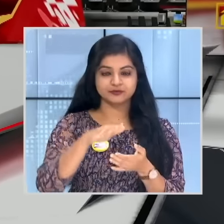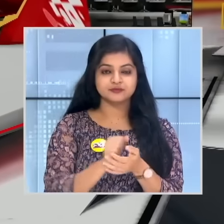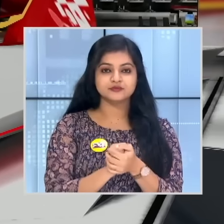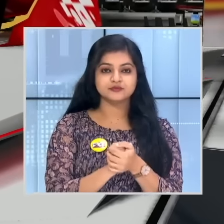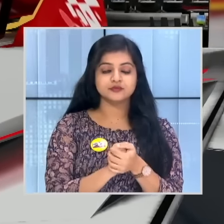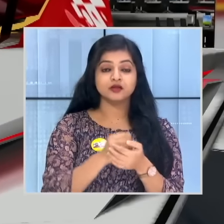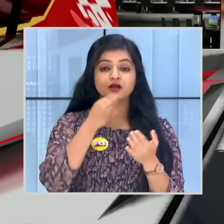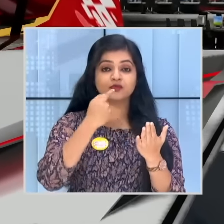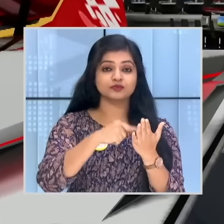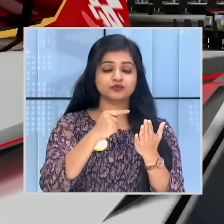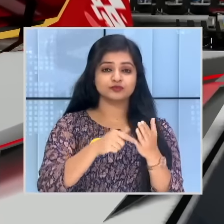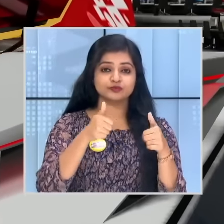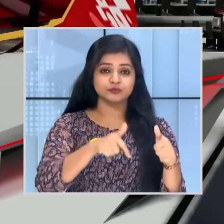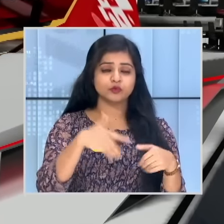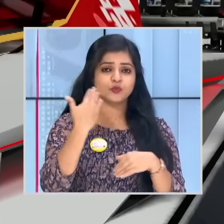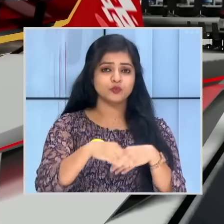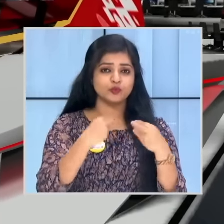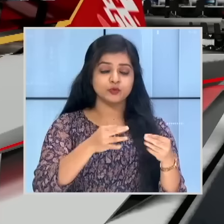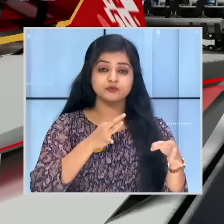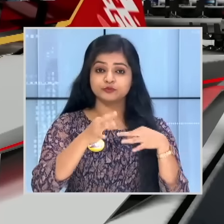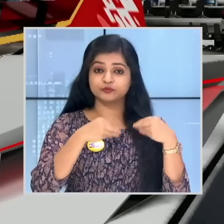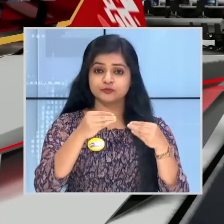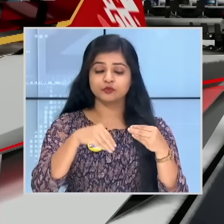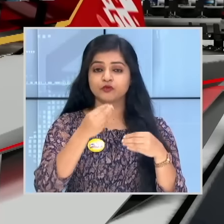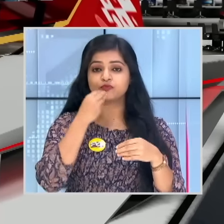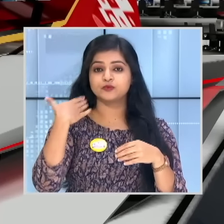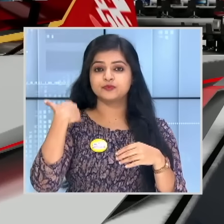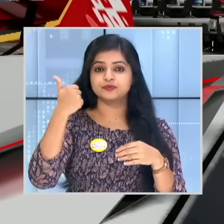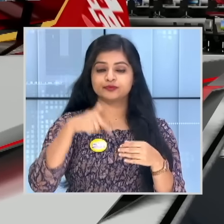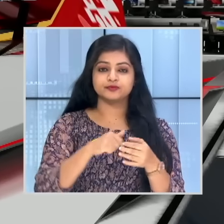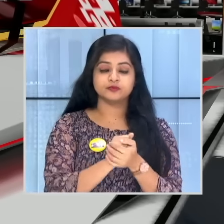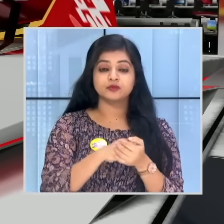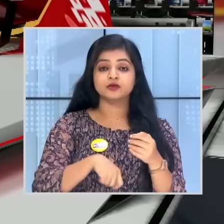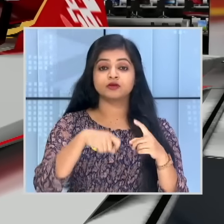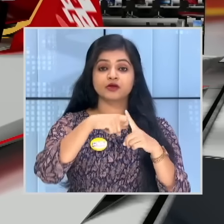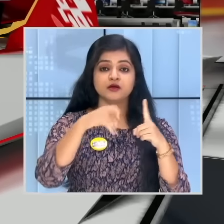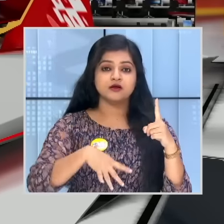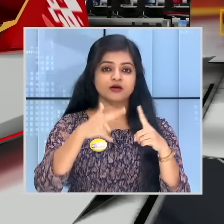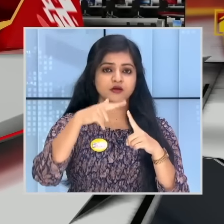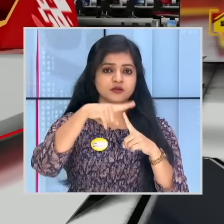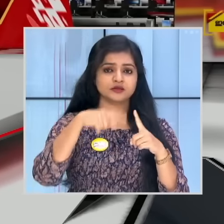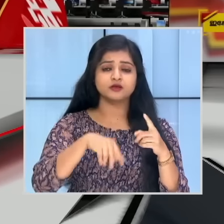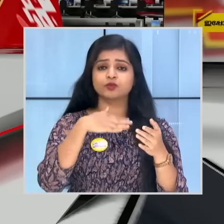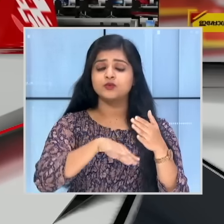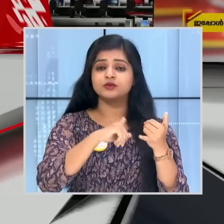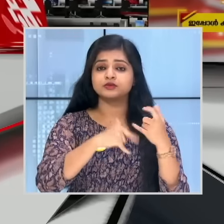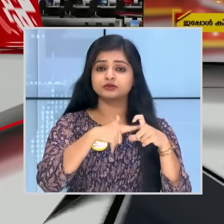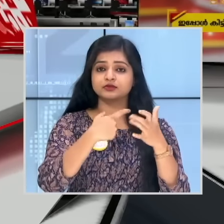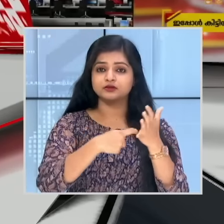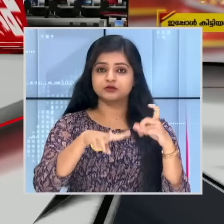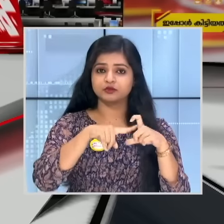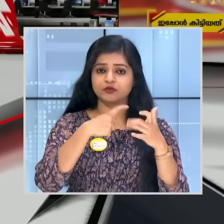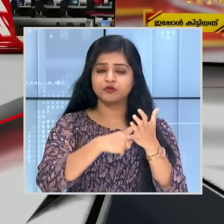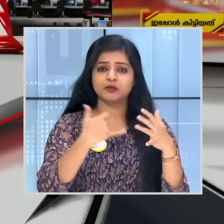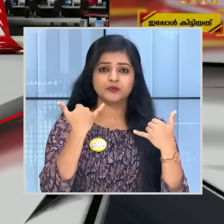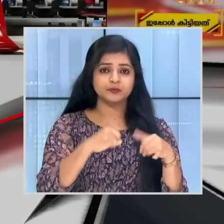നോക്കാം റേഷൻ മസ്റ്ററിങ് തടസ്സപ്പെട്ടതിൽ വിശദീകരണവുമായി ഭക്ഷ്യമന്ത്രി ജി ആർ അനൽ സംസ്ഥാന ഐടി മിഷന്റെ സെർവറിൽ ഉണ്ടായ തകരാറാണ് ഇന്ന് മസ്റ്ററിങ്